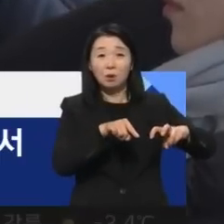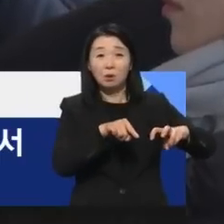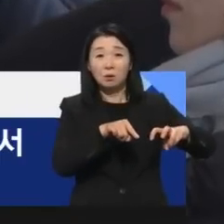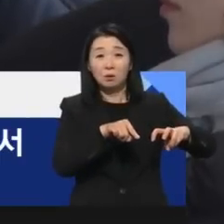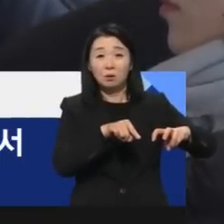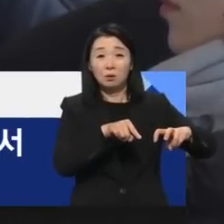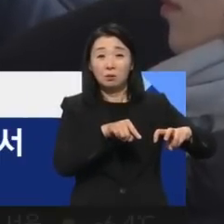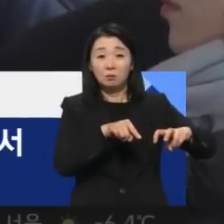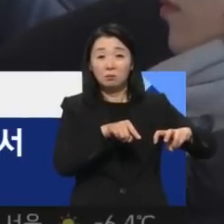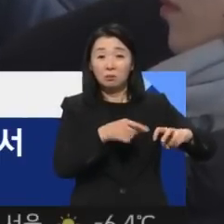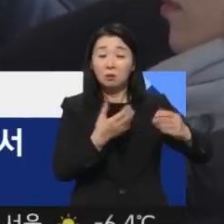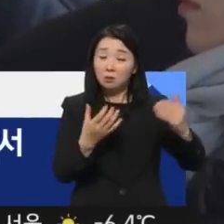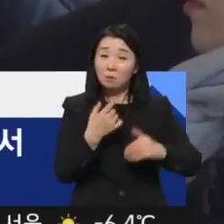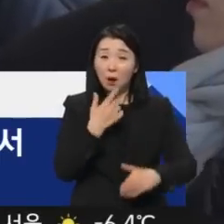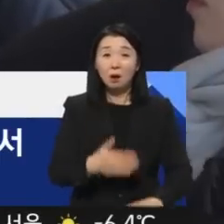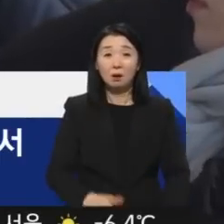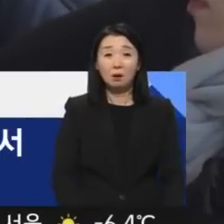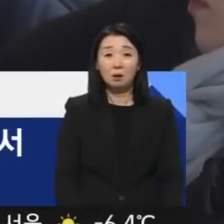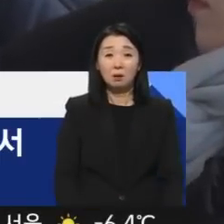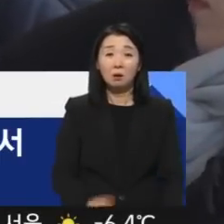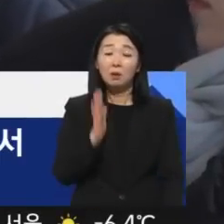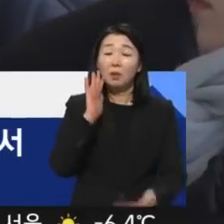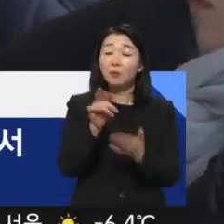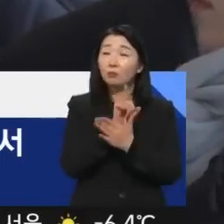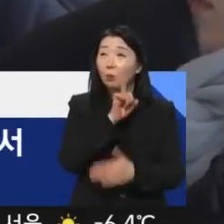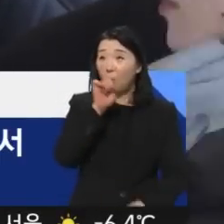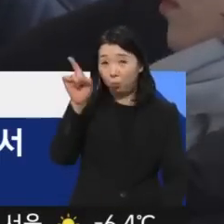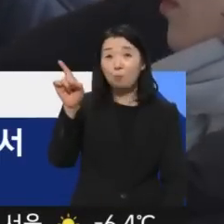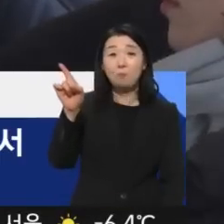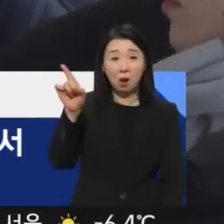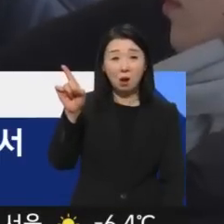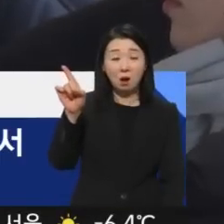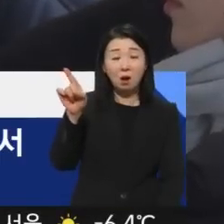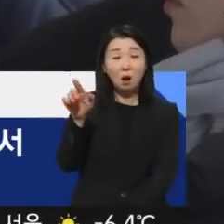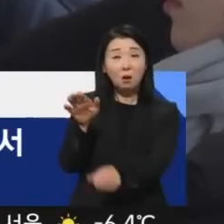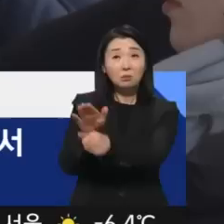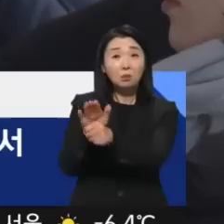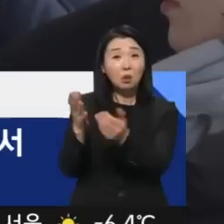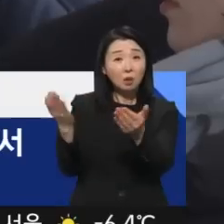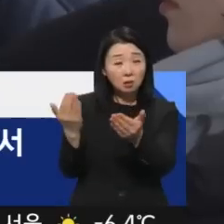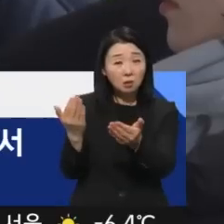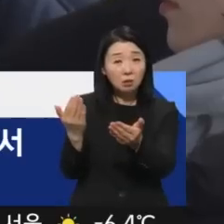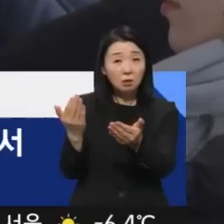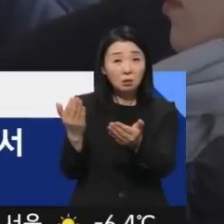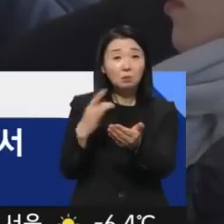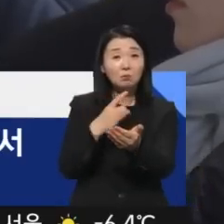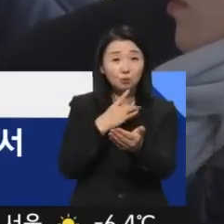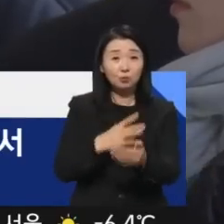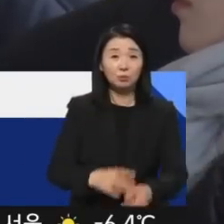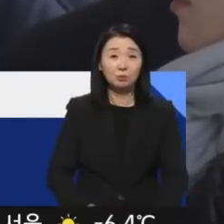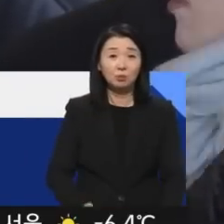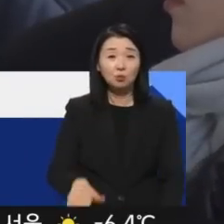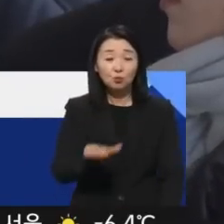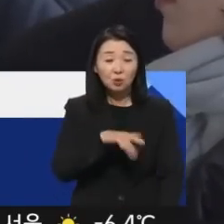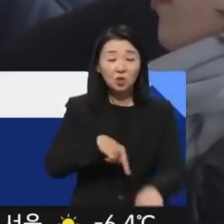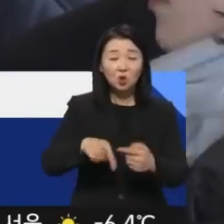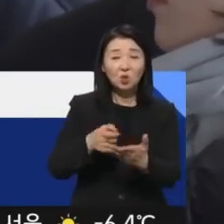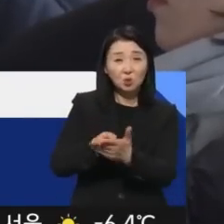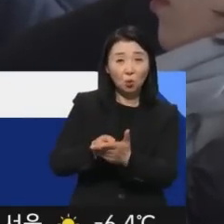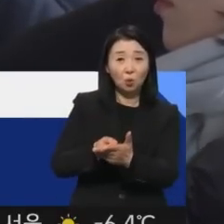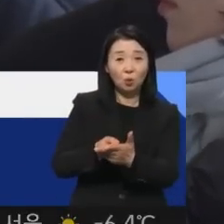그러한 업무를 해서 대통령께 보고하고 지원하는 업무이지 우리는 정책